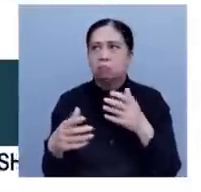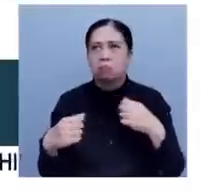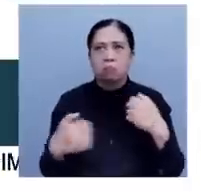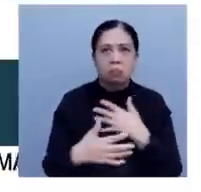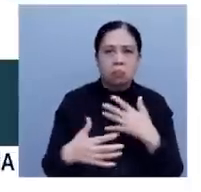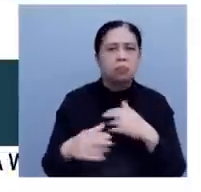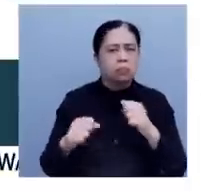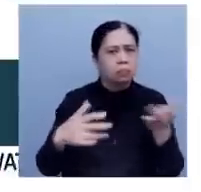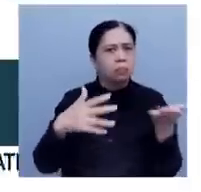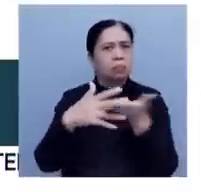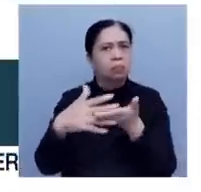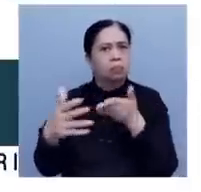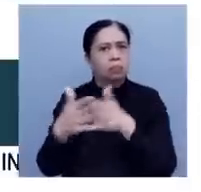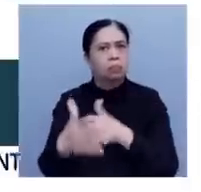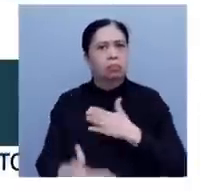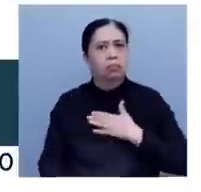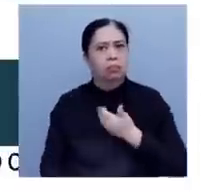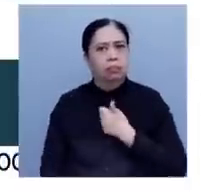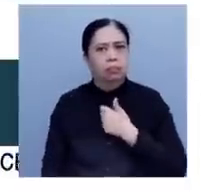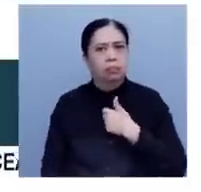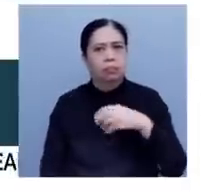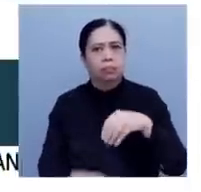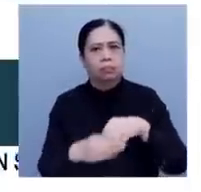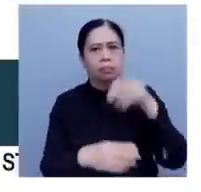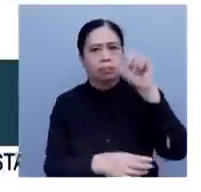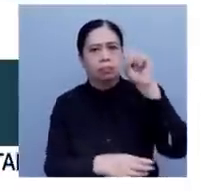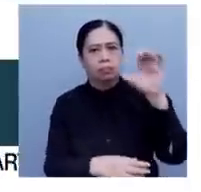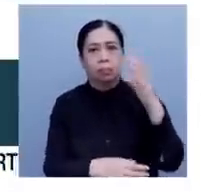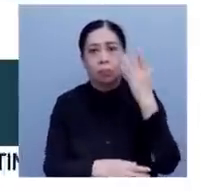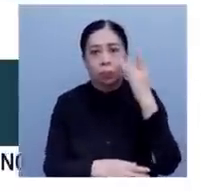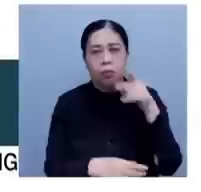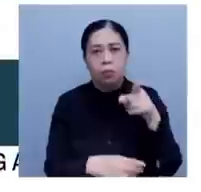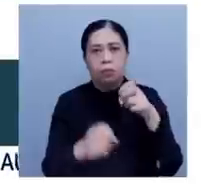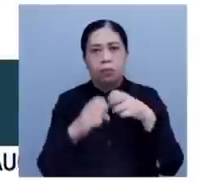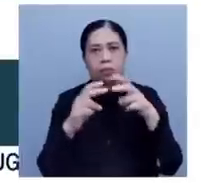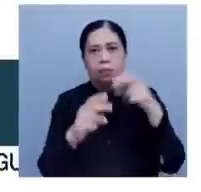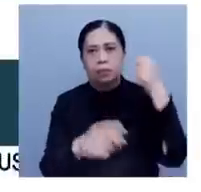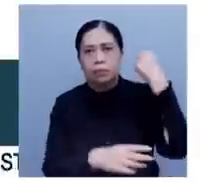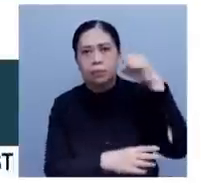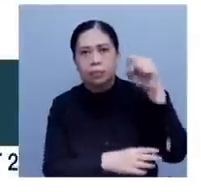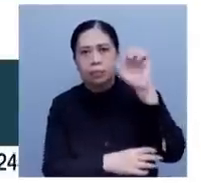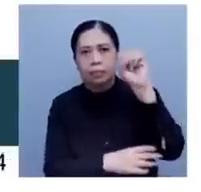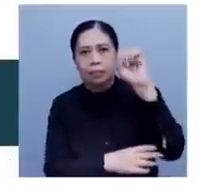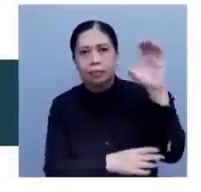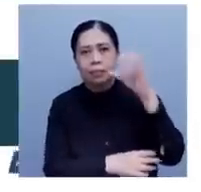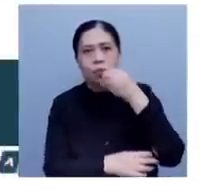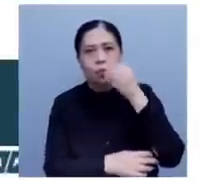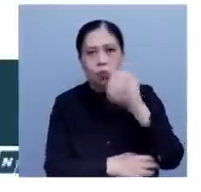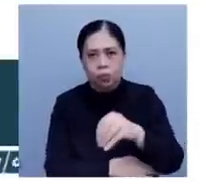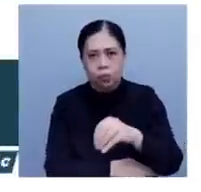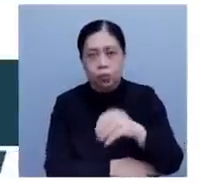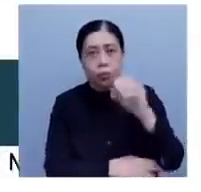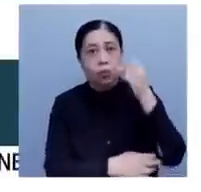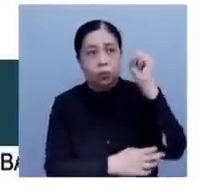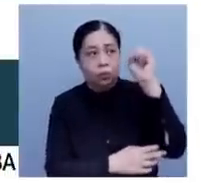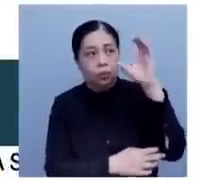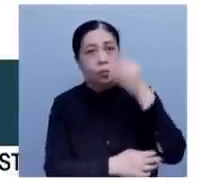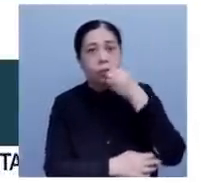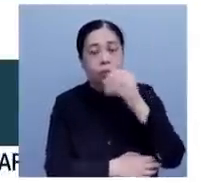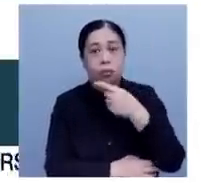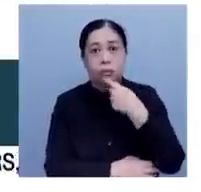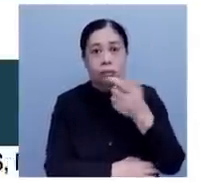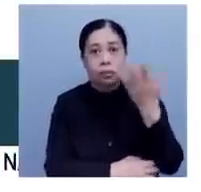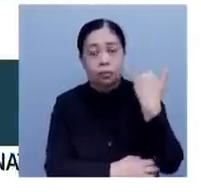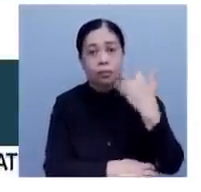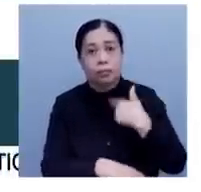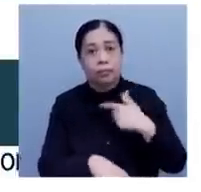to file a case myself in the Supreme Court because they even violated the Supreme Court order. Ang order ng Supreme Court during